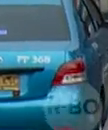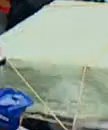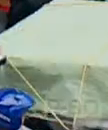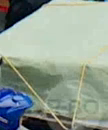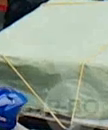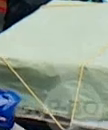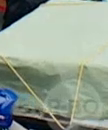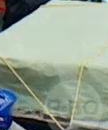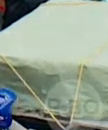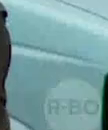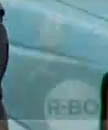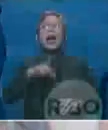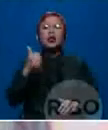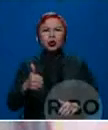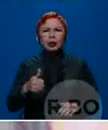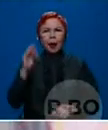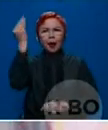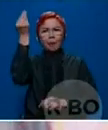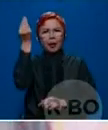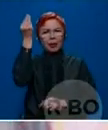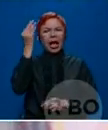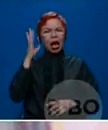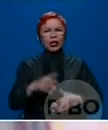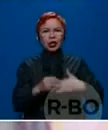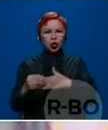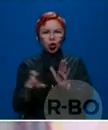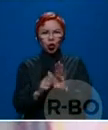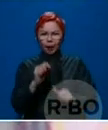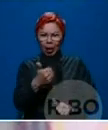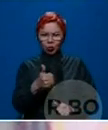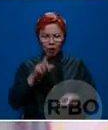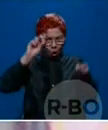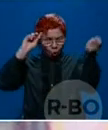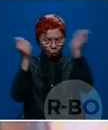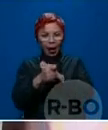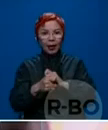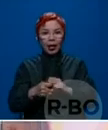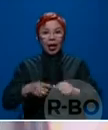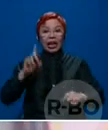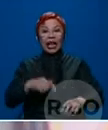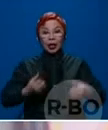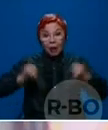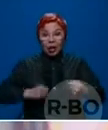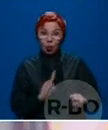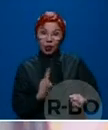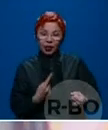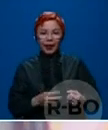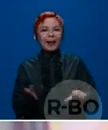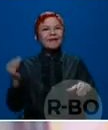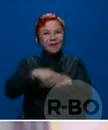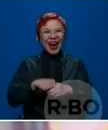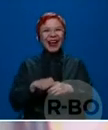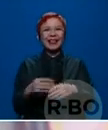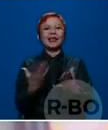contoh memimpin dengan memberikan contoh Insyaallah kita akan ubah cara pola perkira anak muda dan ke depan kelas